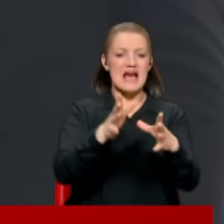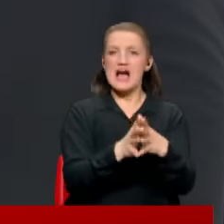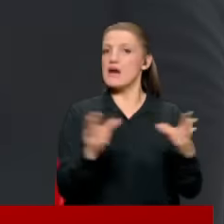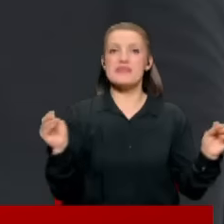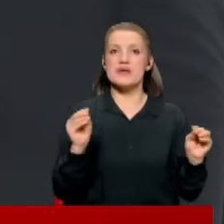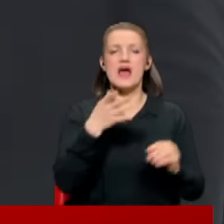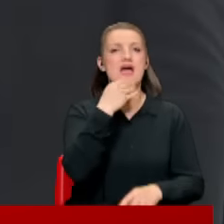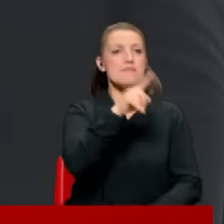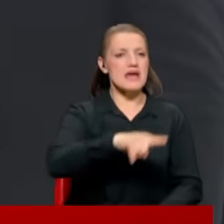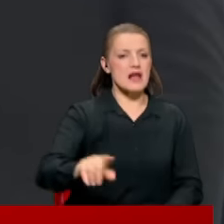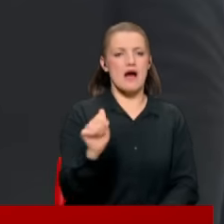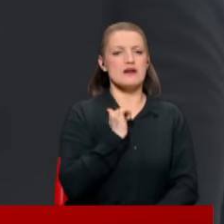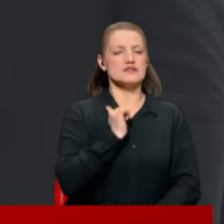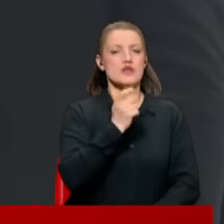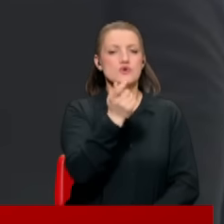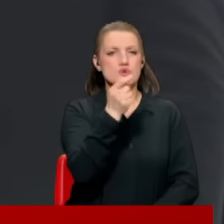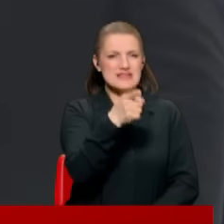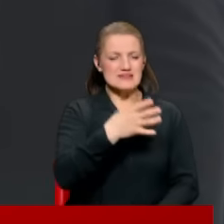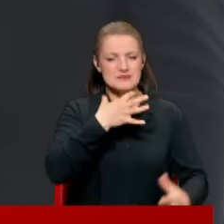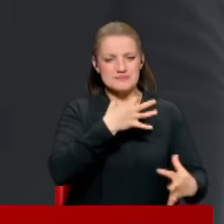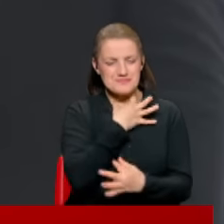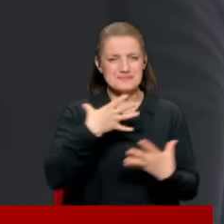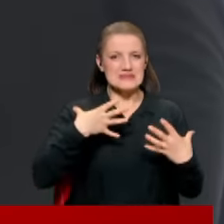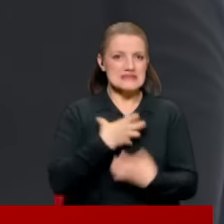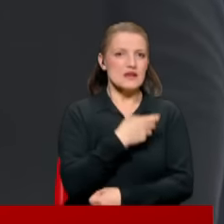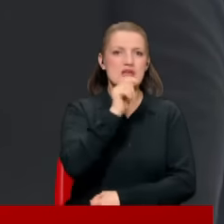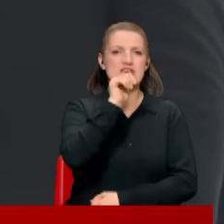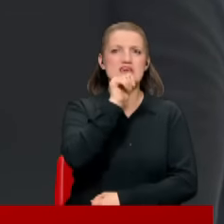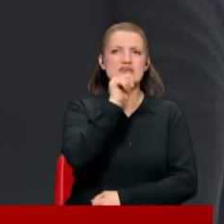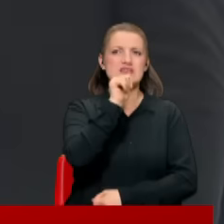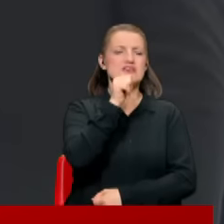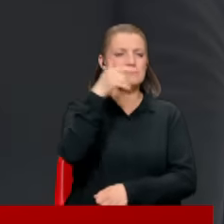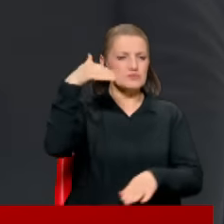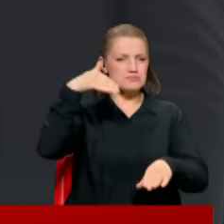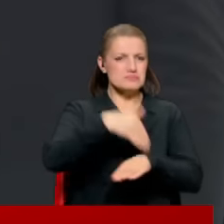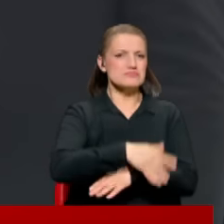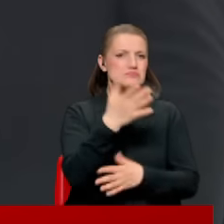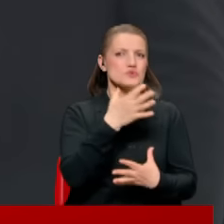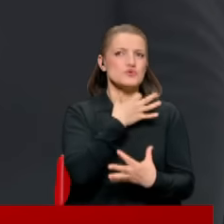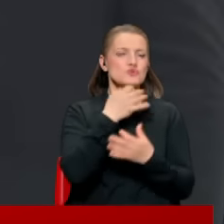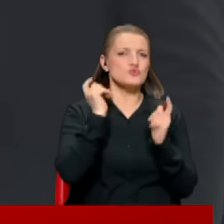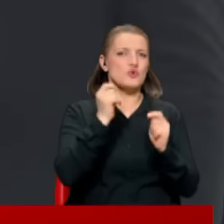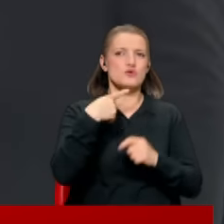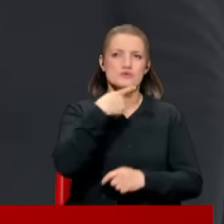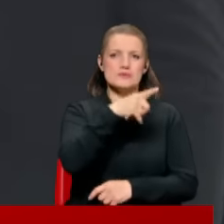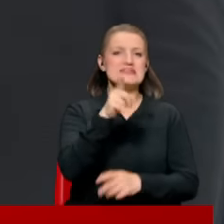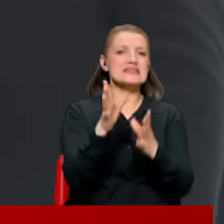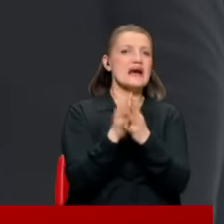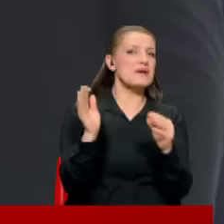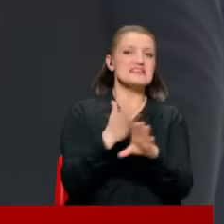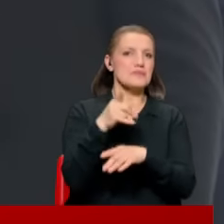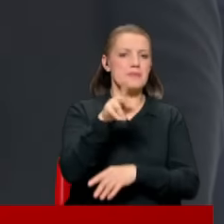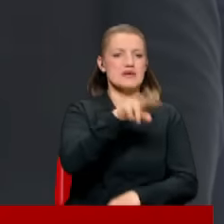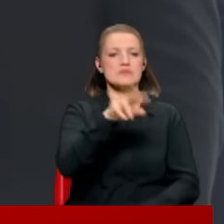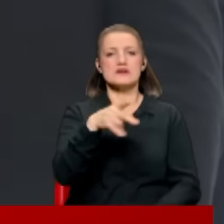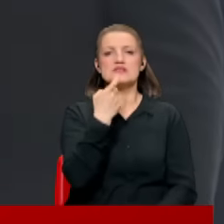kaybettiren emekliyi, asgari ücretliyi, dar gelirliyi içine düşürdüğünüz durumdur. Size kaybettiren